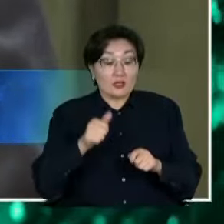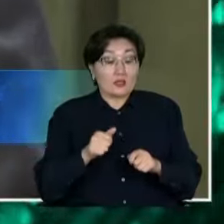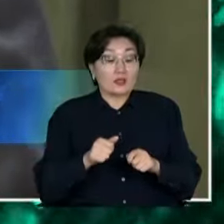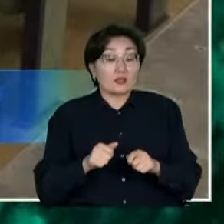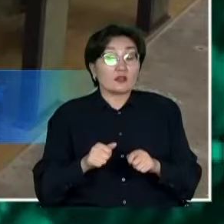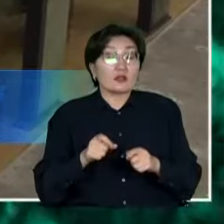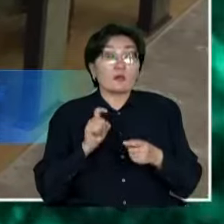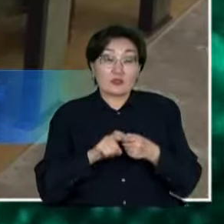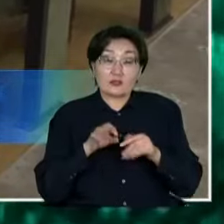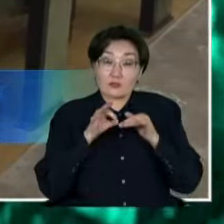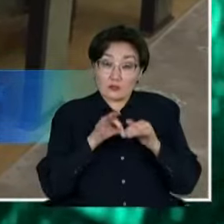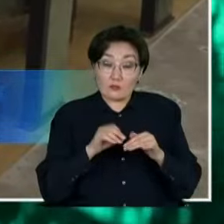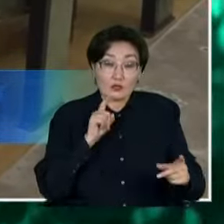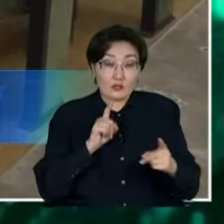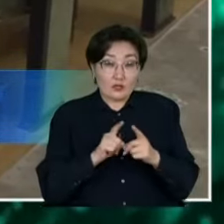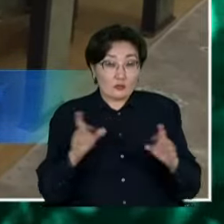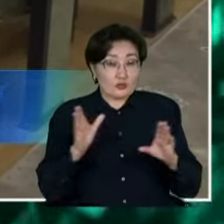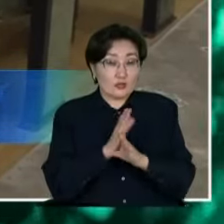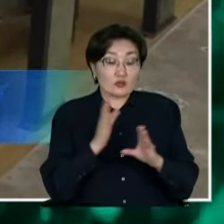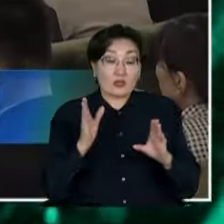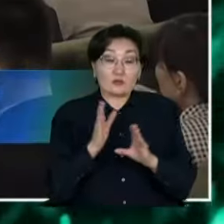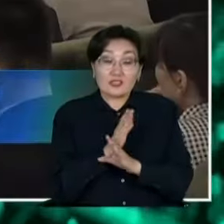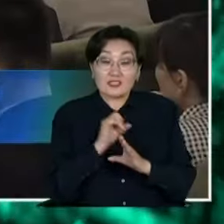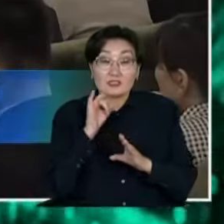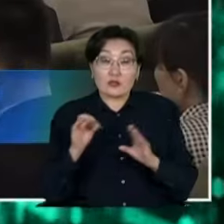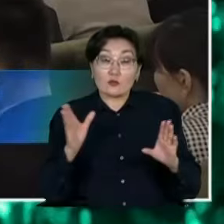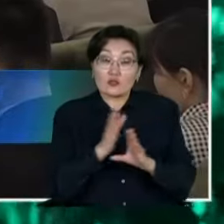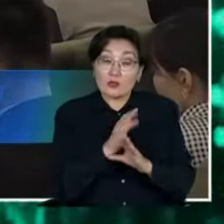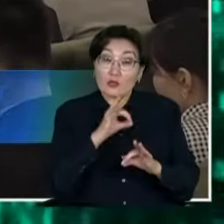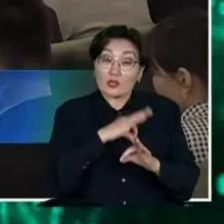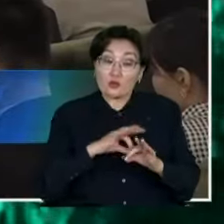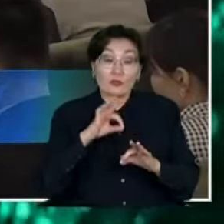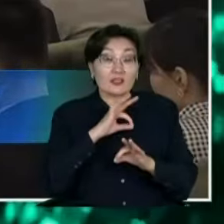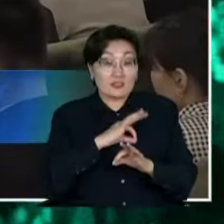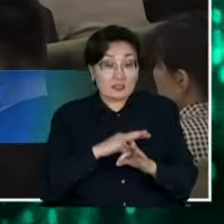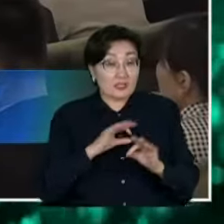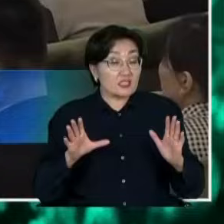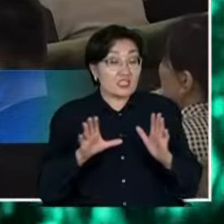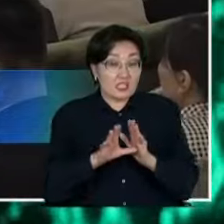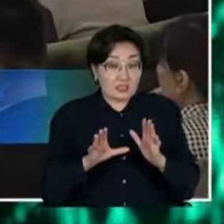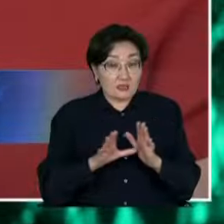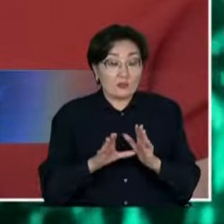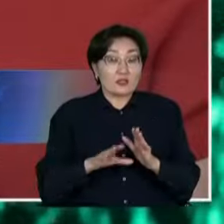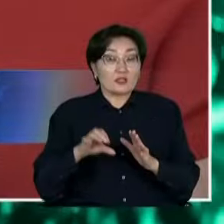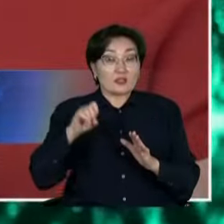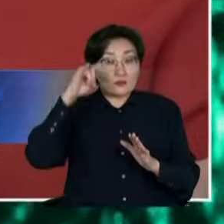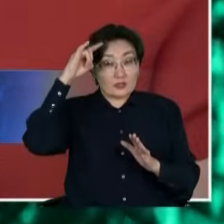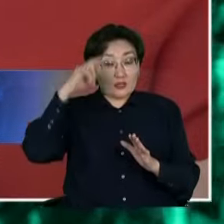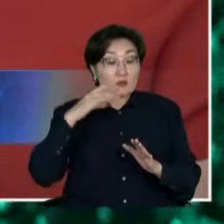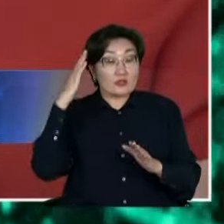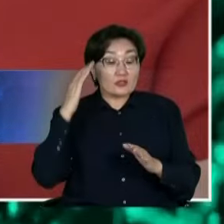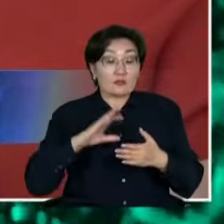ұйымдастырылған. Басқосуға келгендер экология, қоршаған орта және табиғатты тиімді пайдалану, энергетика, елдің зияткерлік